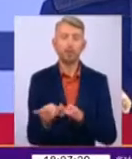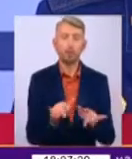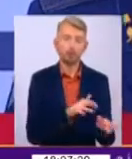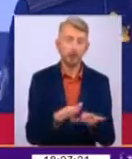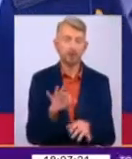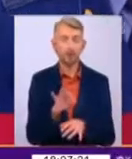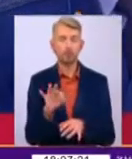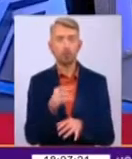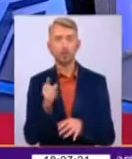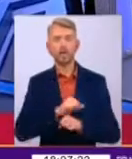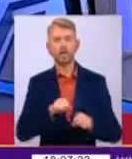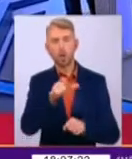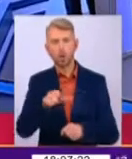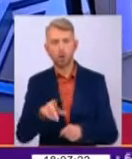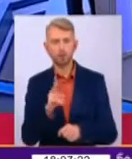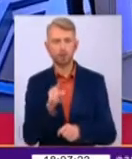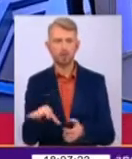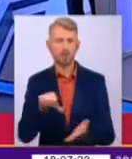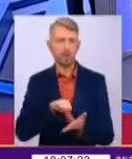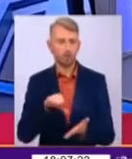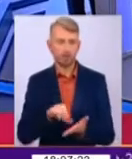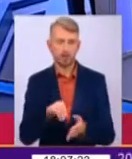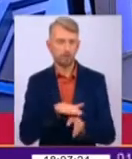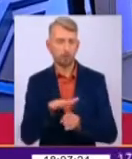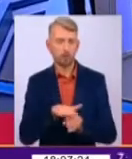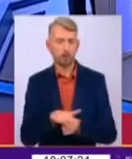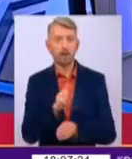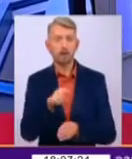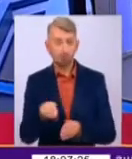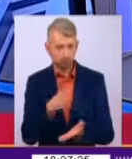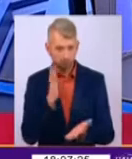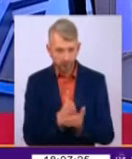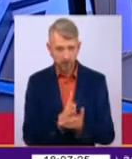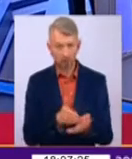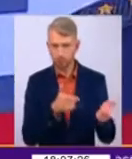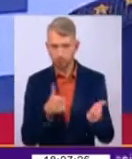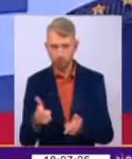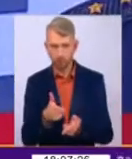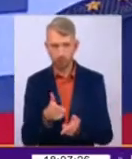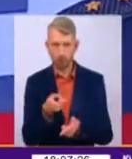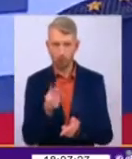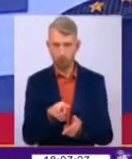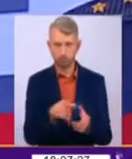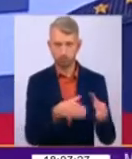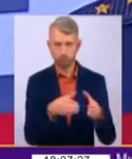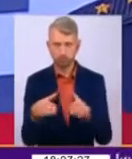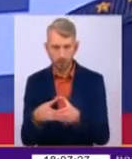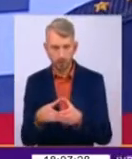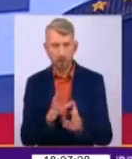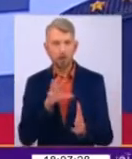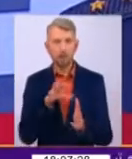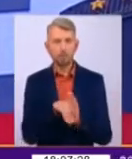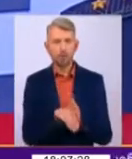і про тих героїв, які їх приймали участь і виконували. Вони сформовані, як той, так і інший, входять